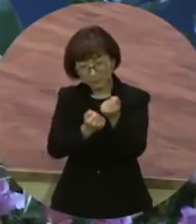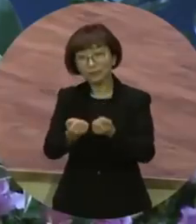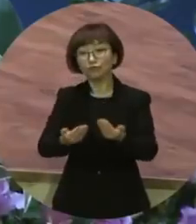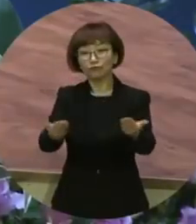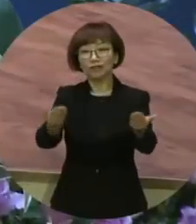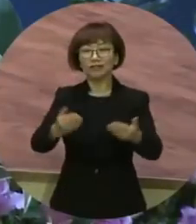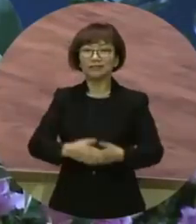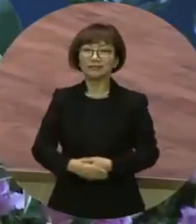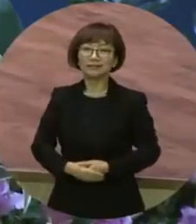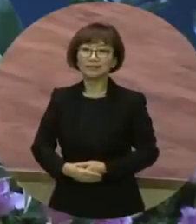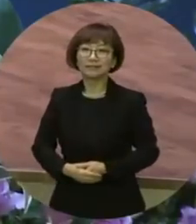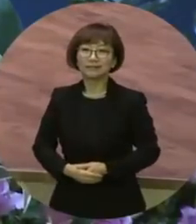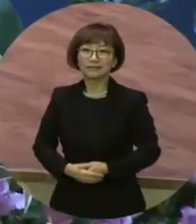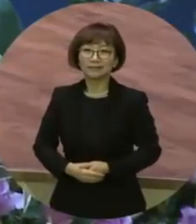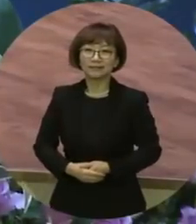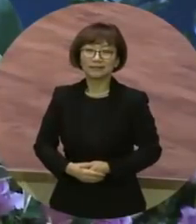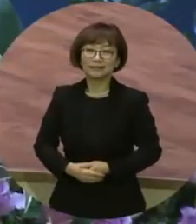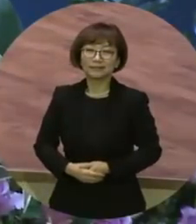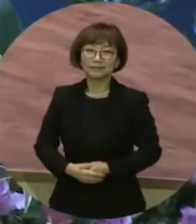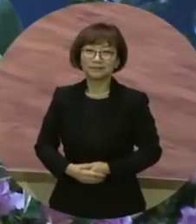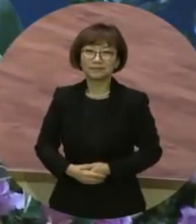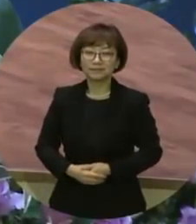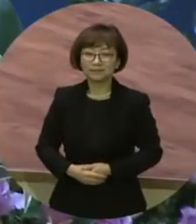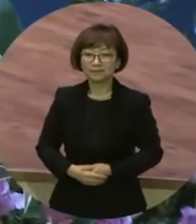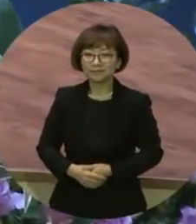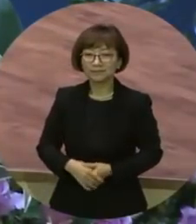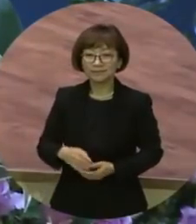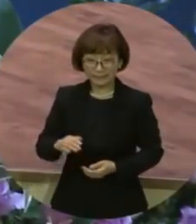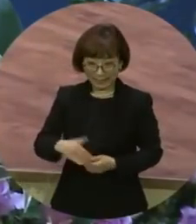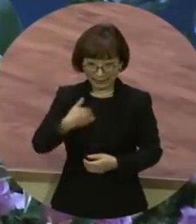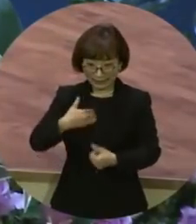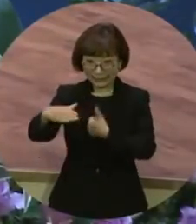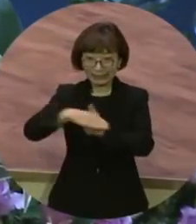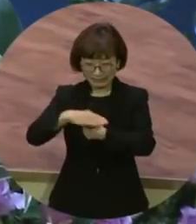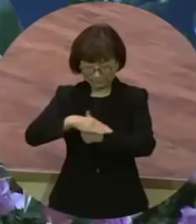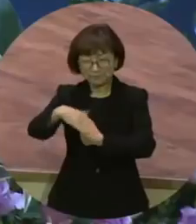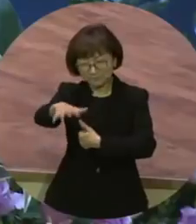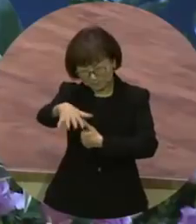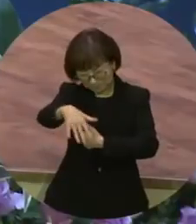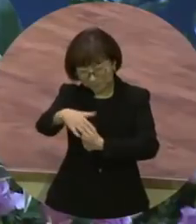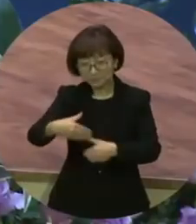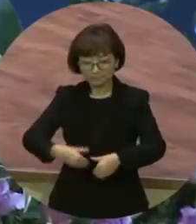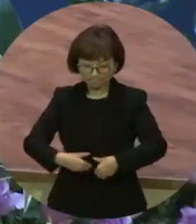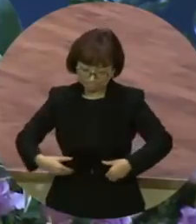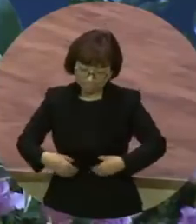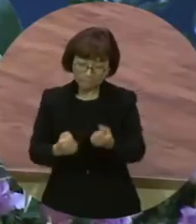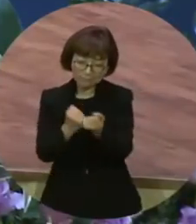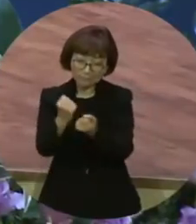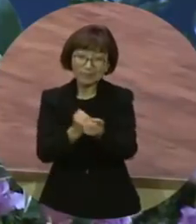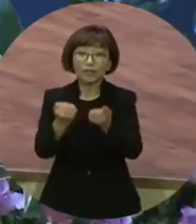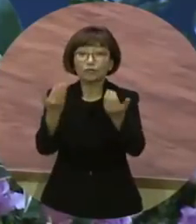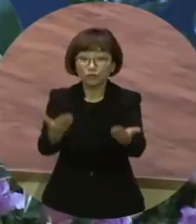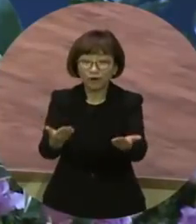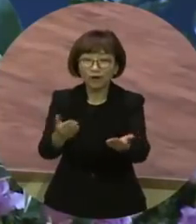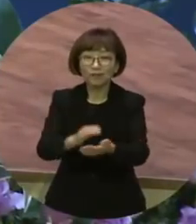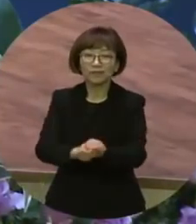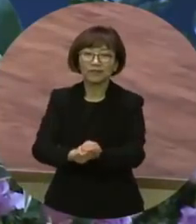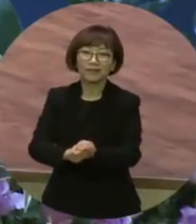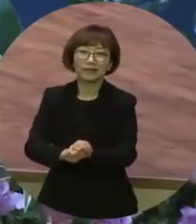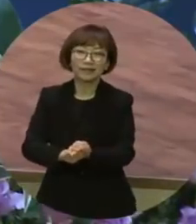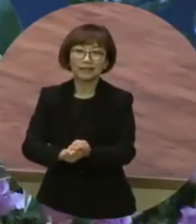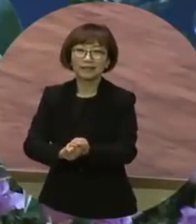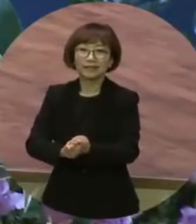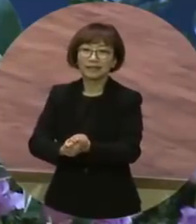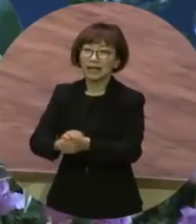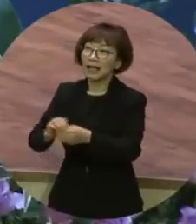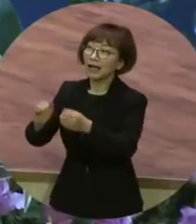자들에게 너무너무 친절하게 그들을 품는 내용을 기록하고 있어요. 바울은 알고 있었습니다. 진짜 능력이 뭐냐?